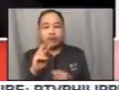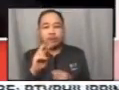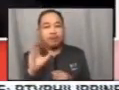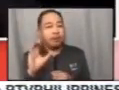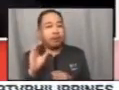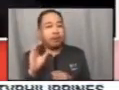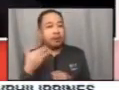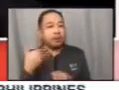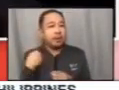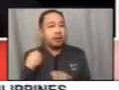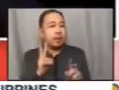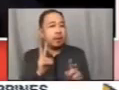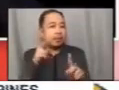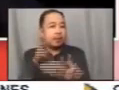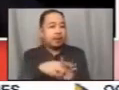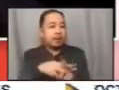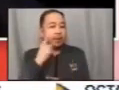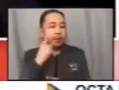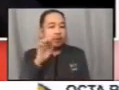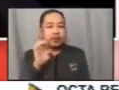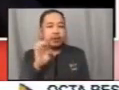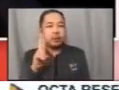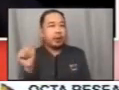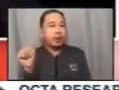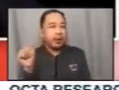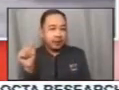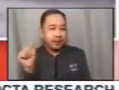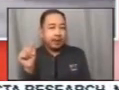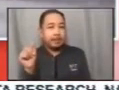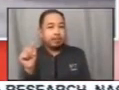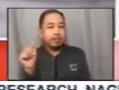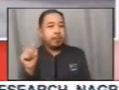side effects sa lahat na ng vaccines